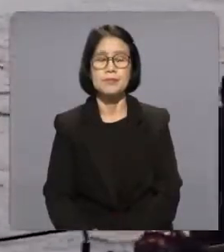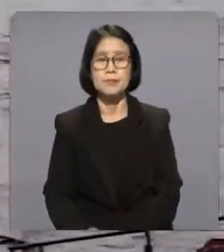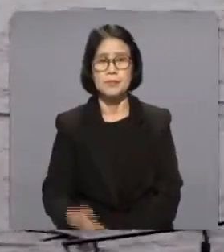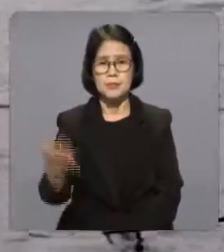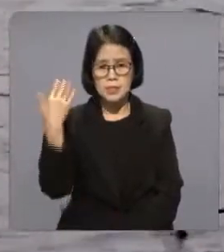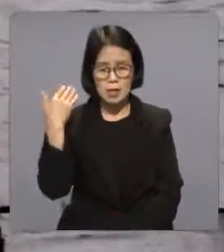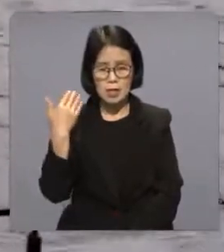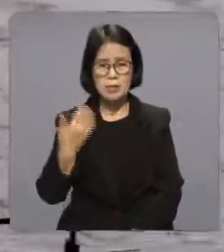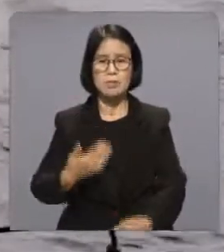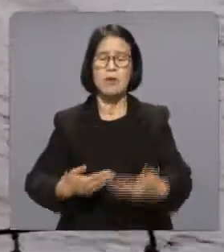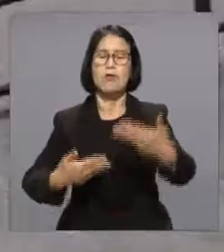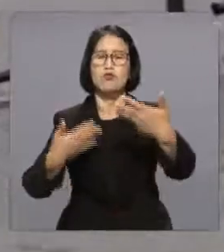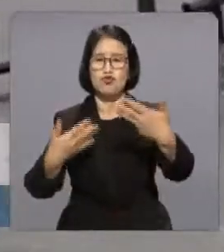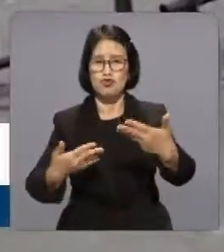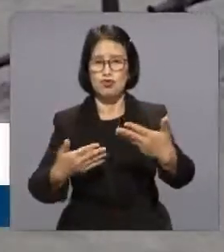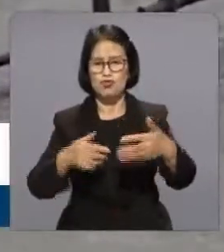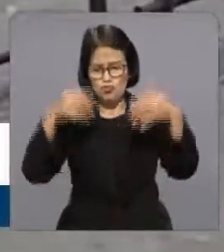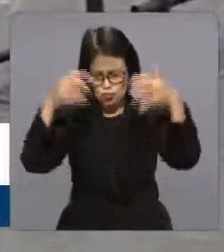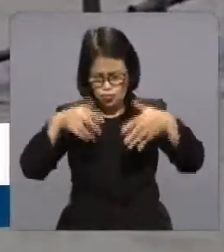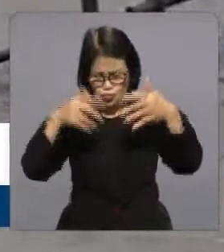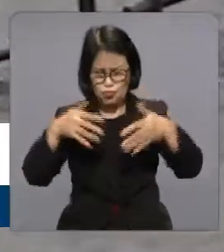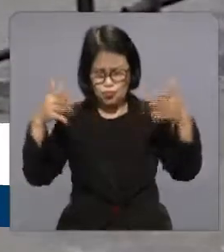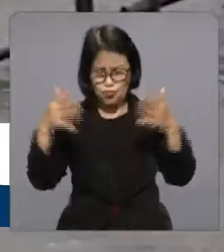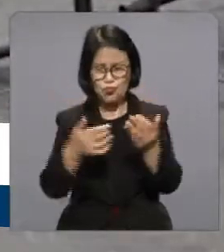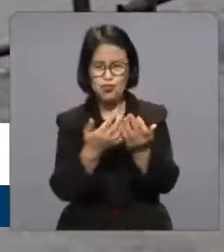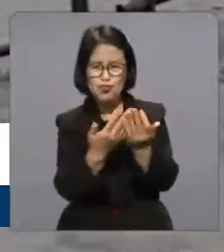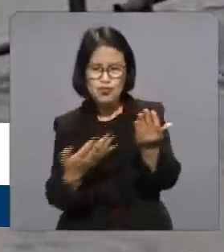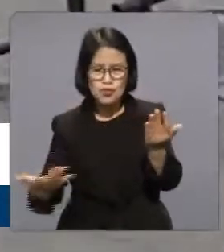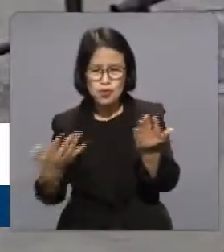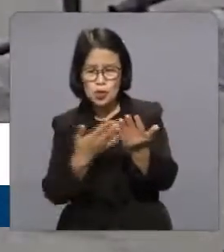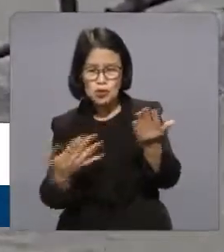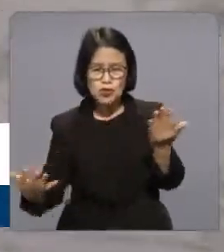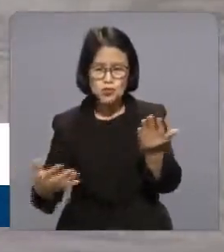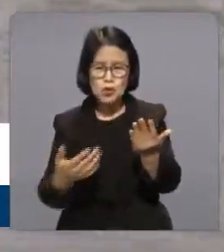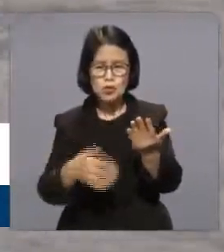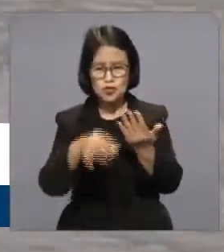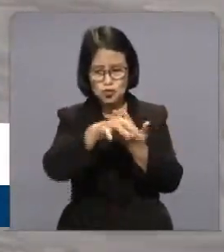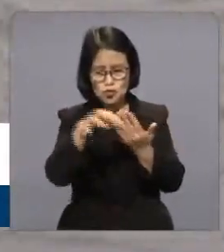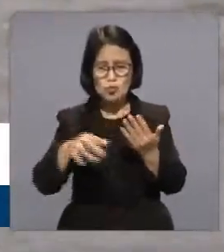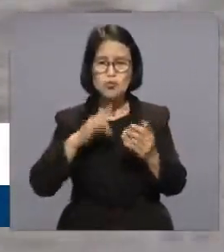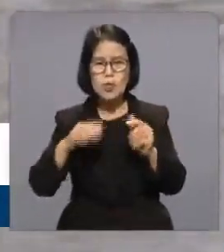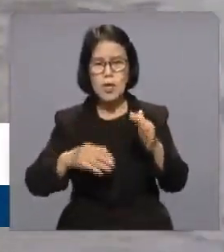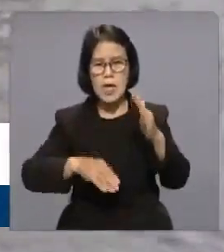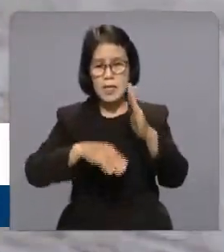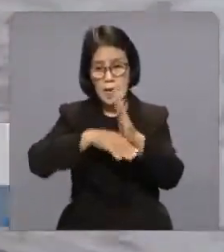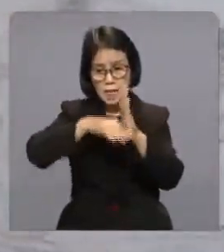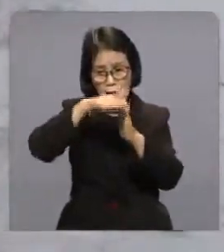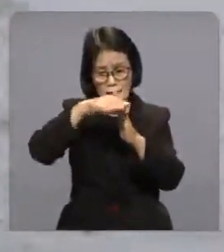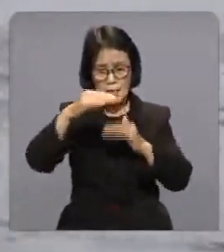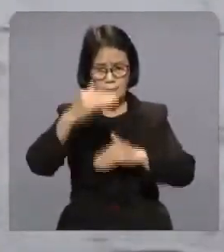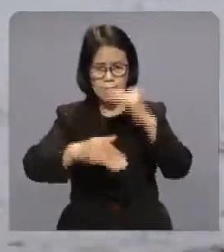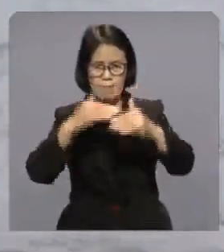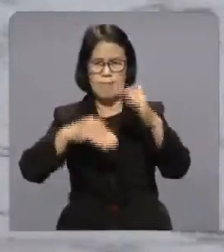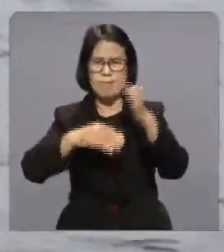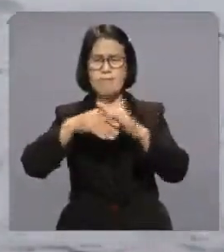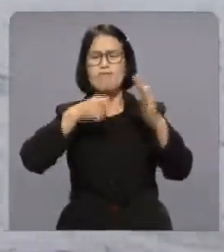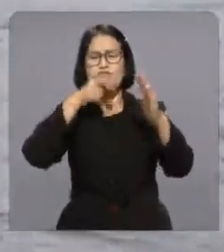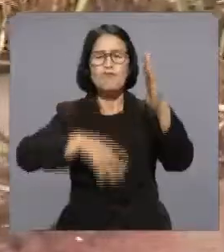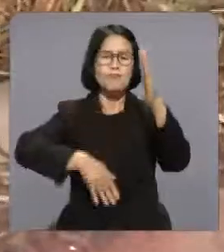지난 9일 폭우가 내렸던 의정부 부영천. 하천변은 물론 계단 상부까지 물에